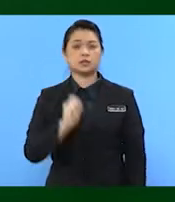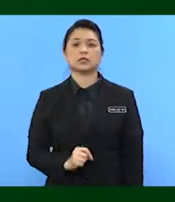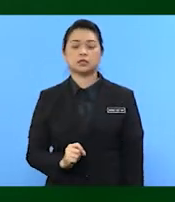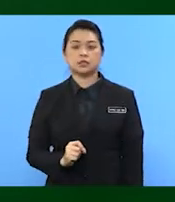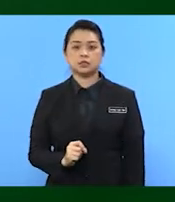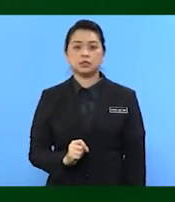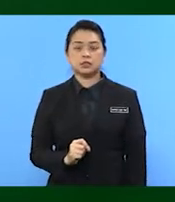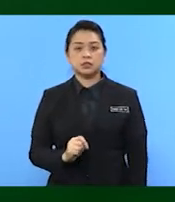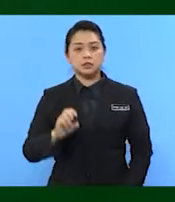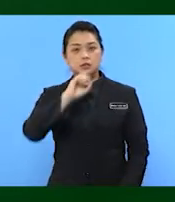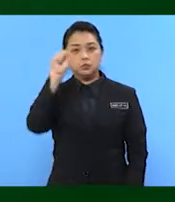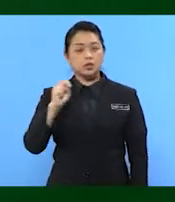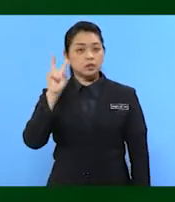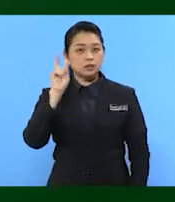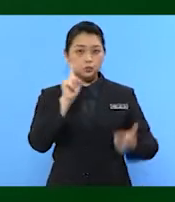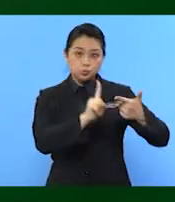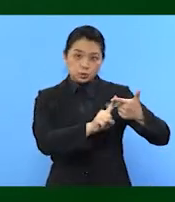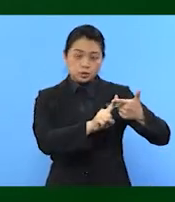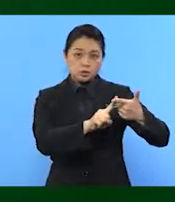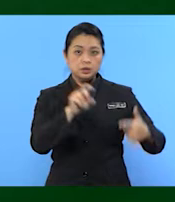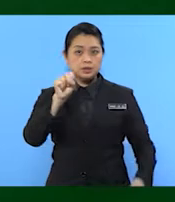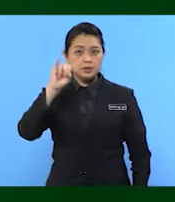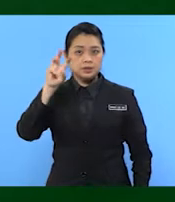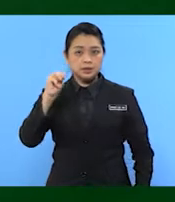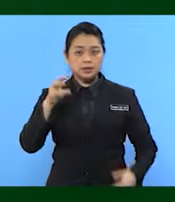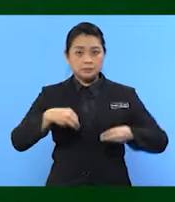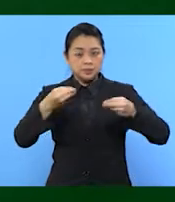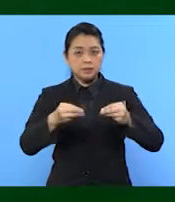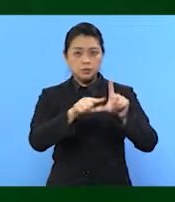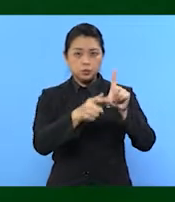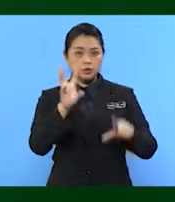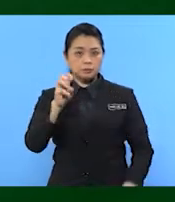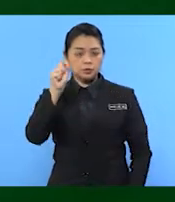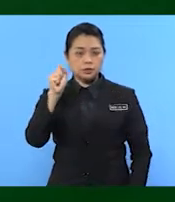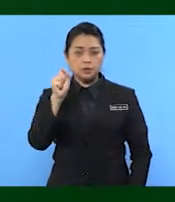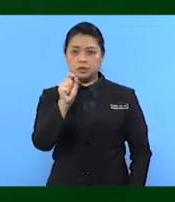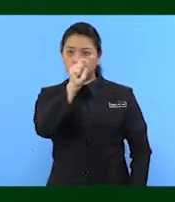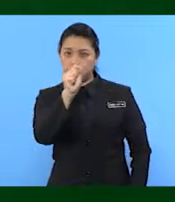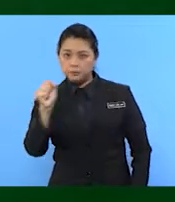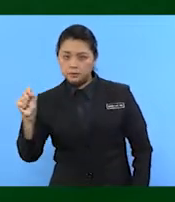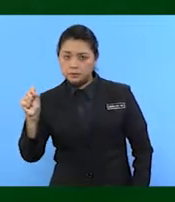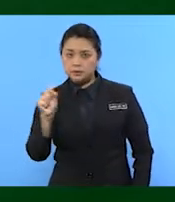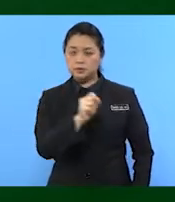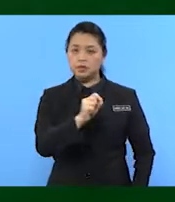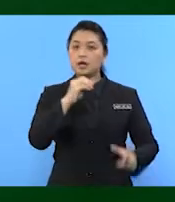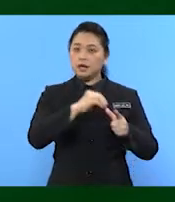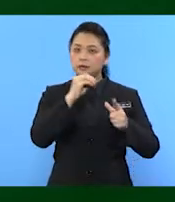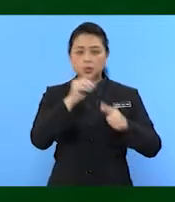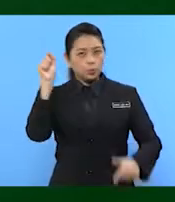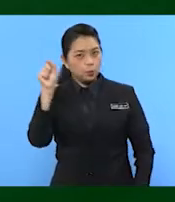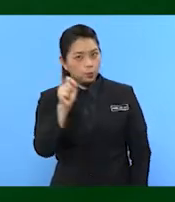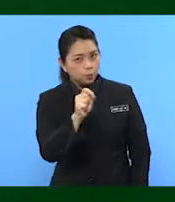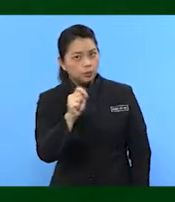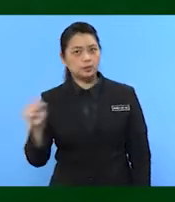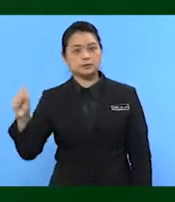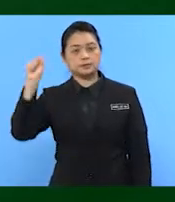darjah. Soalan kedua, sinus bagi sudut 60 darjah lebih besar daripada atau